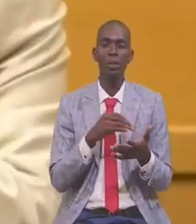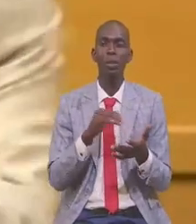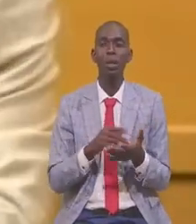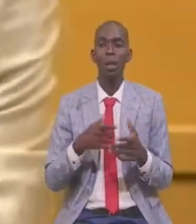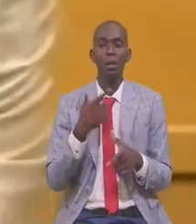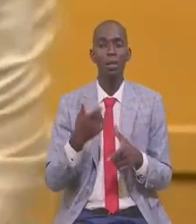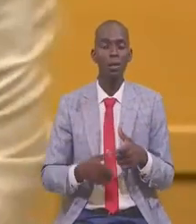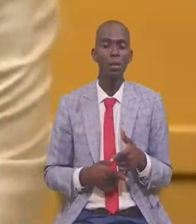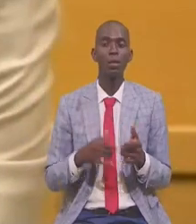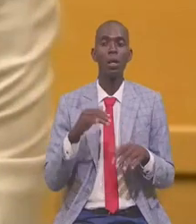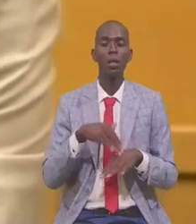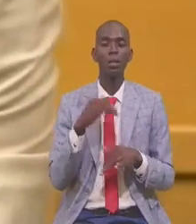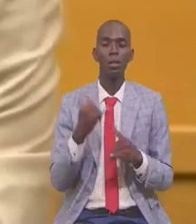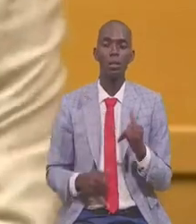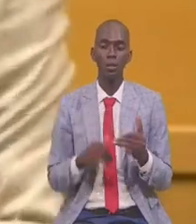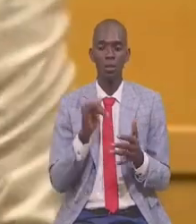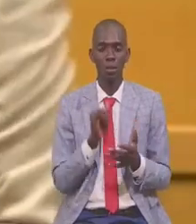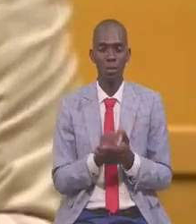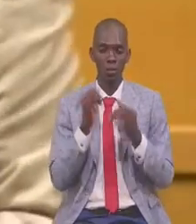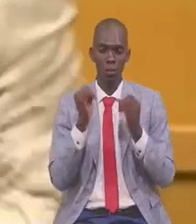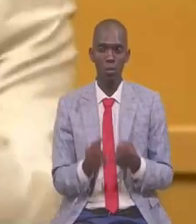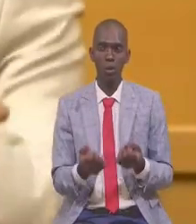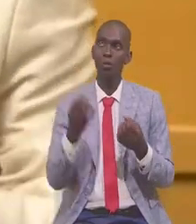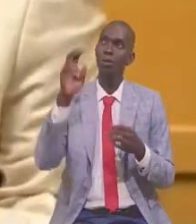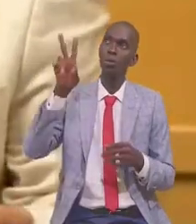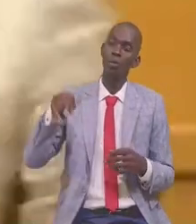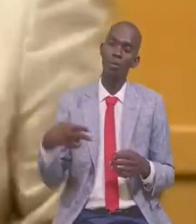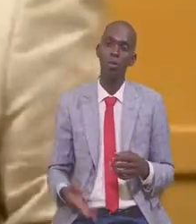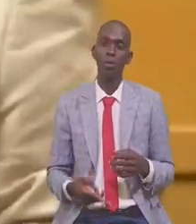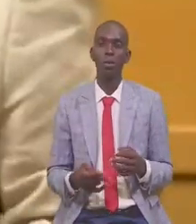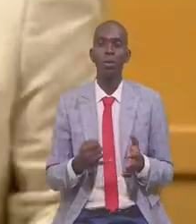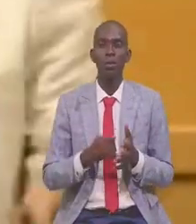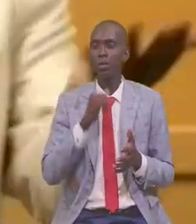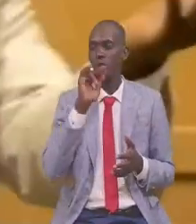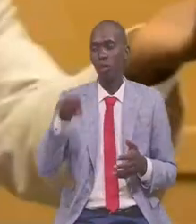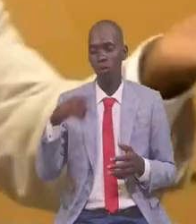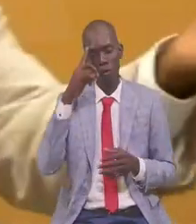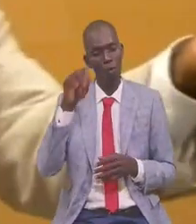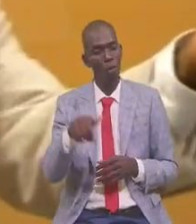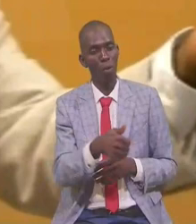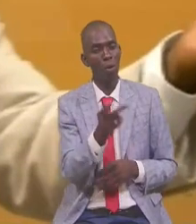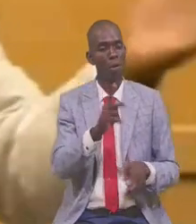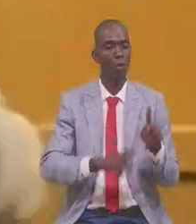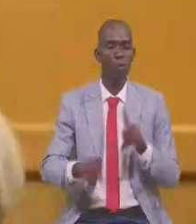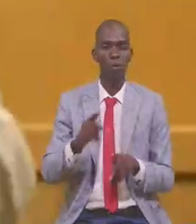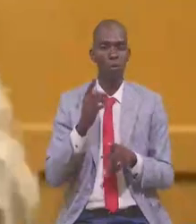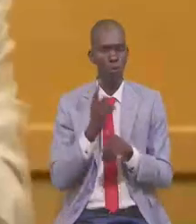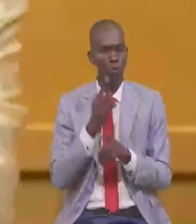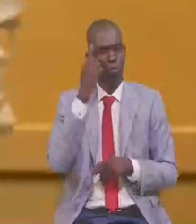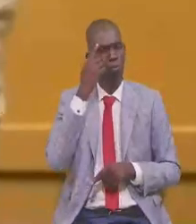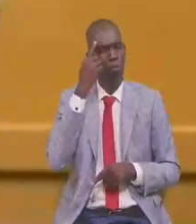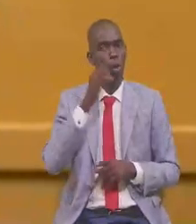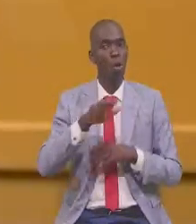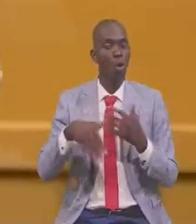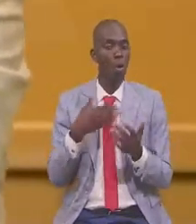finalement, ce manteau tombe. Il n'est pas tombé pour quelqu'un d'autre. Pensez à cela. Tous les fils des